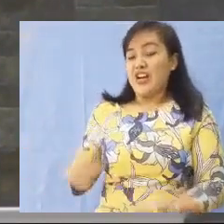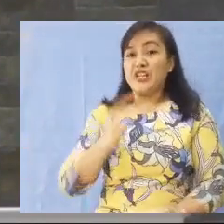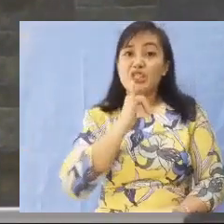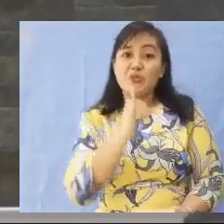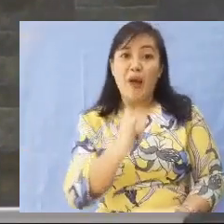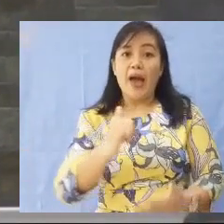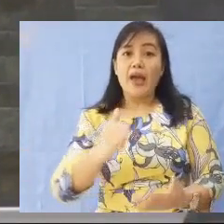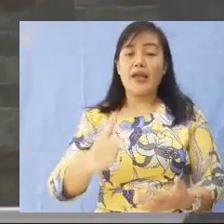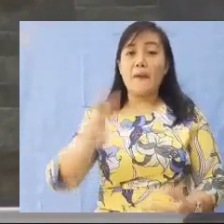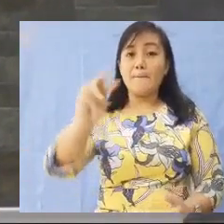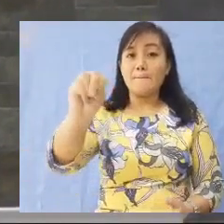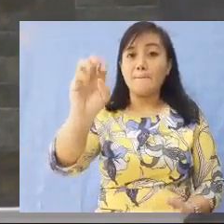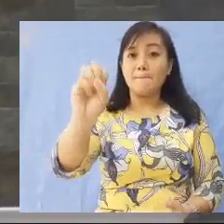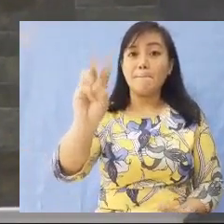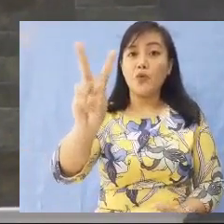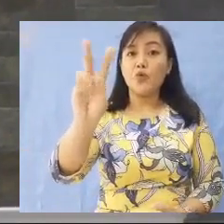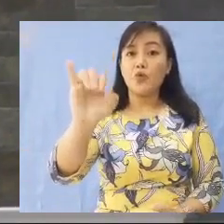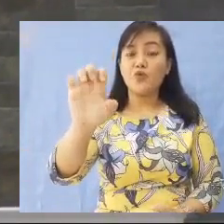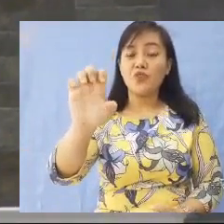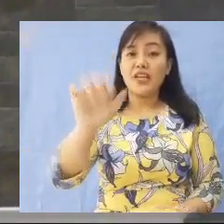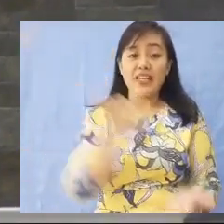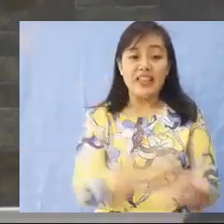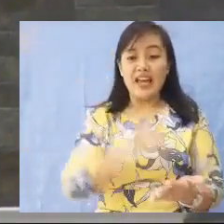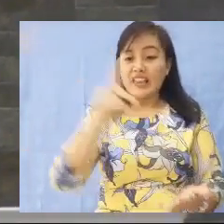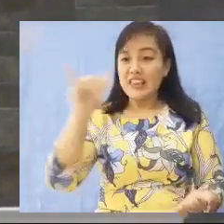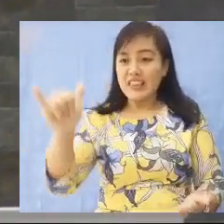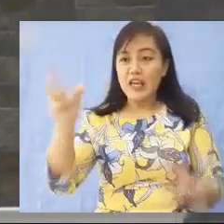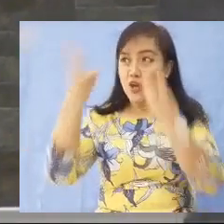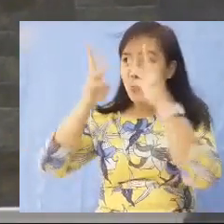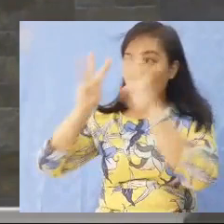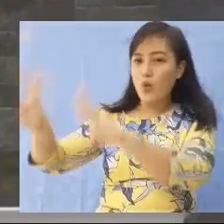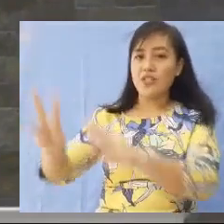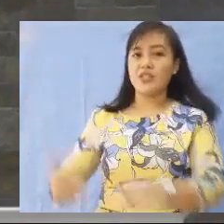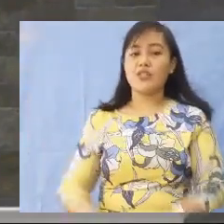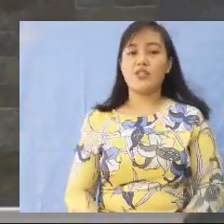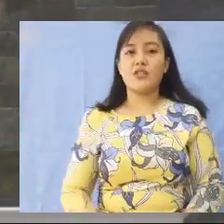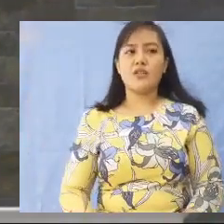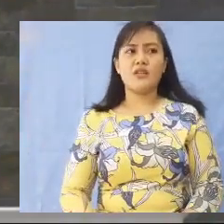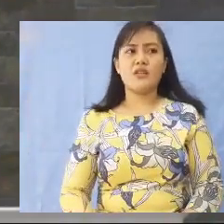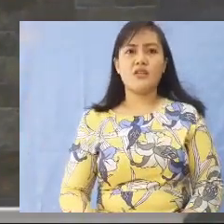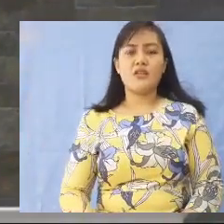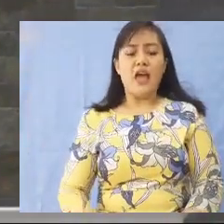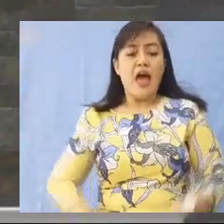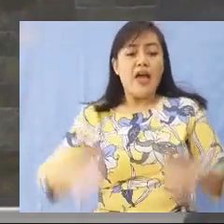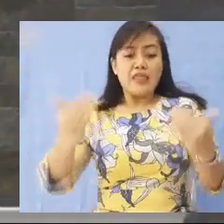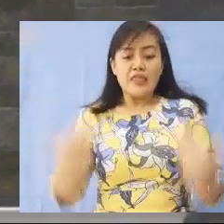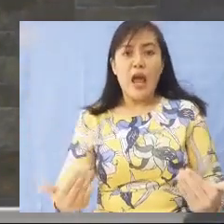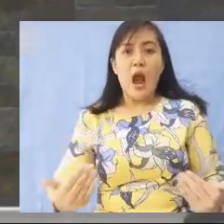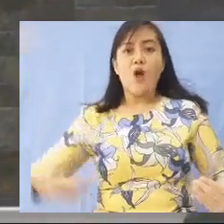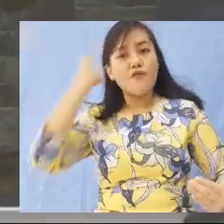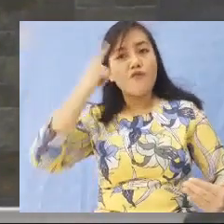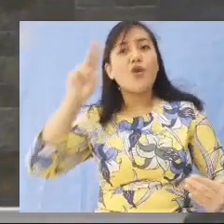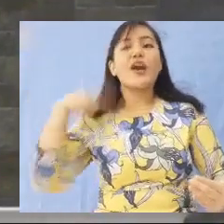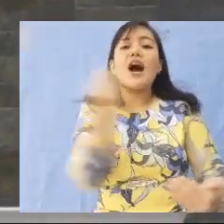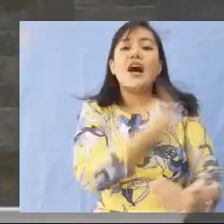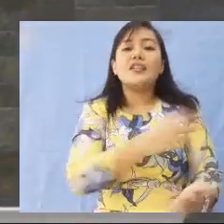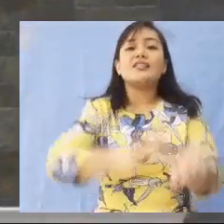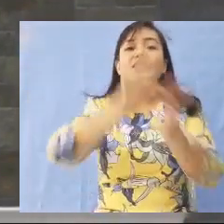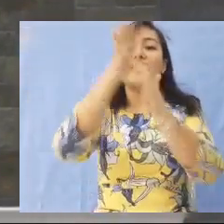Sa TV lang yon. How much more kung yung encouragement, yung living water ay nasa atin na?